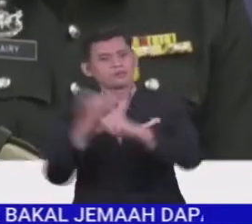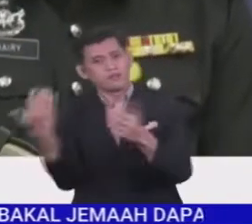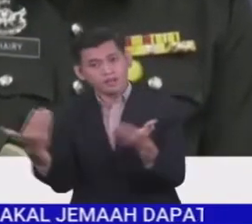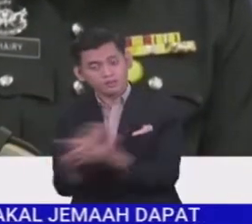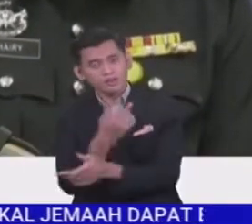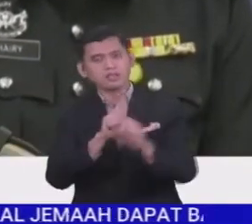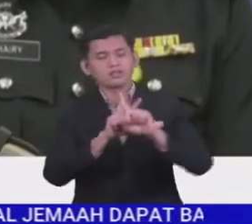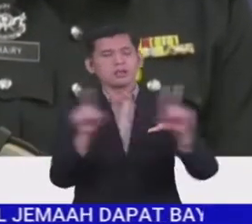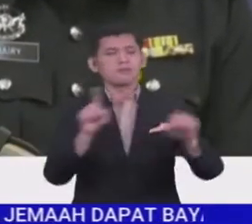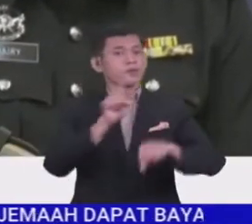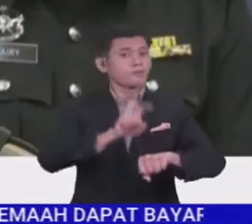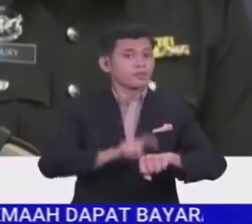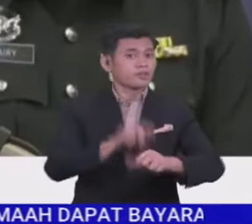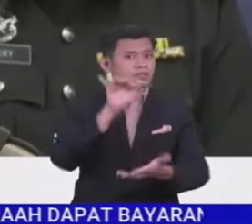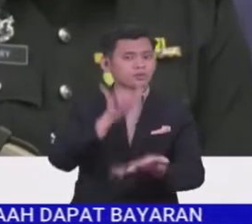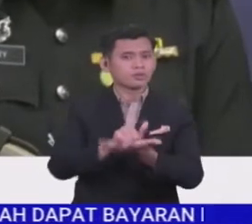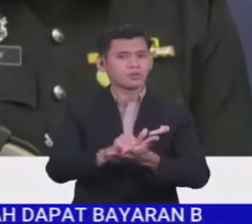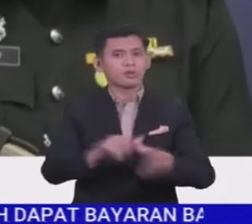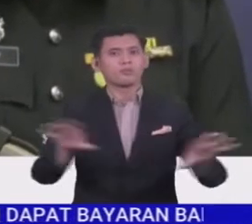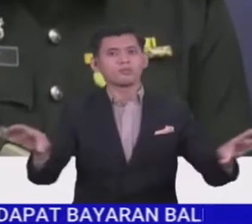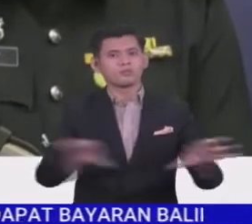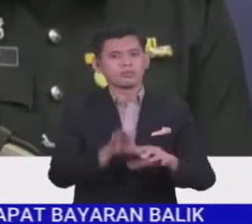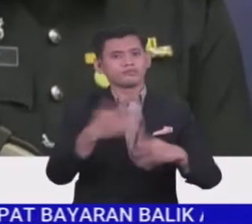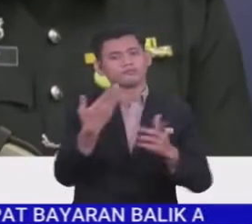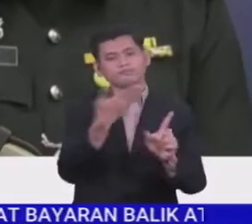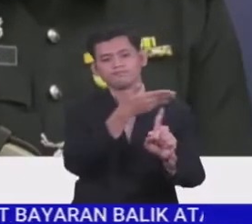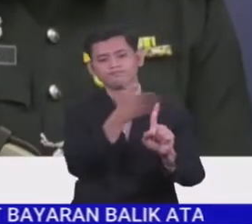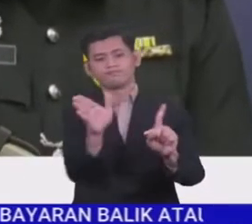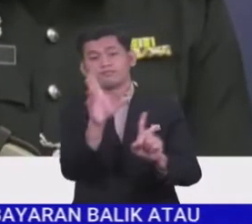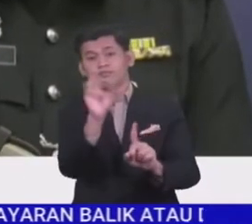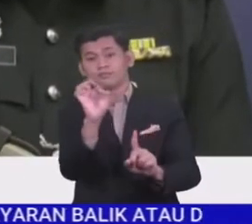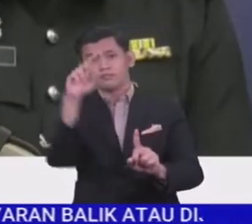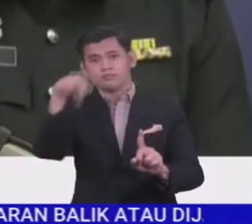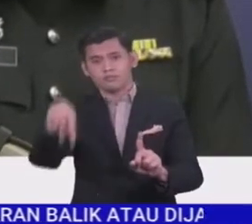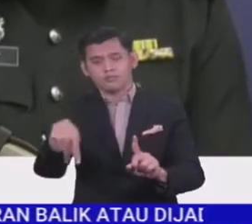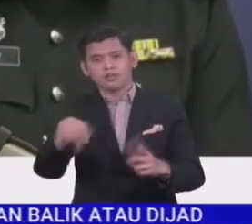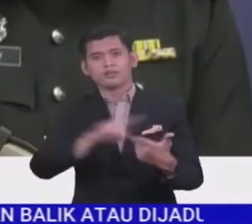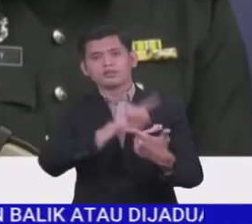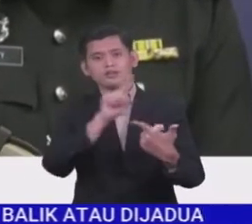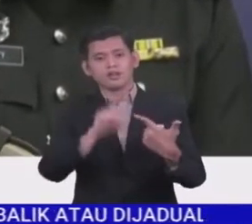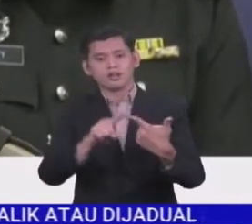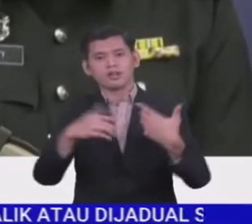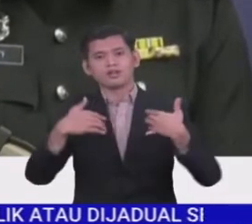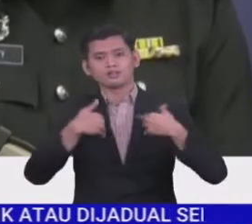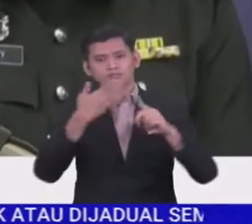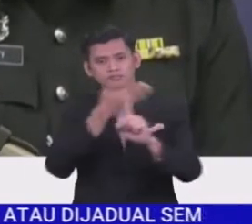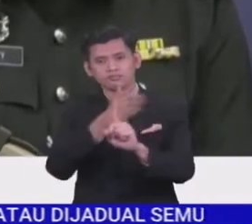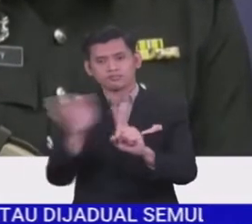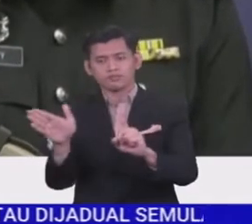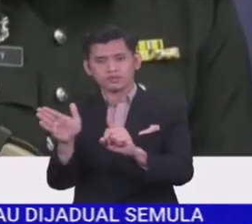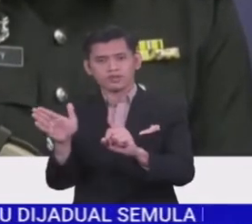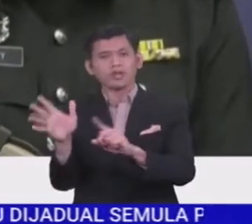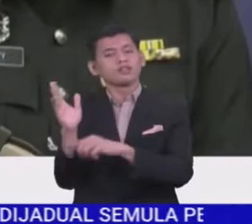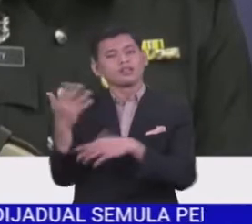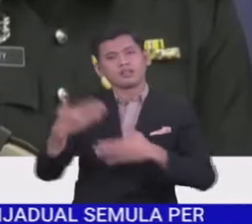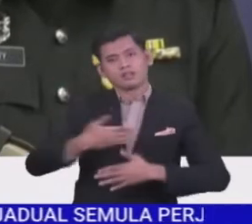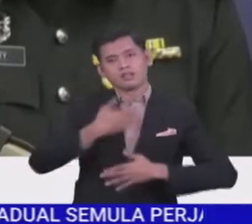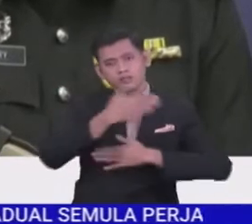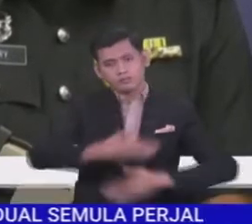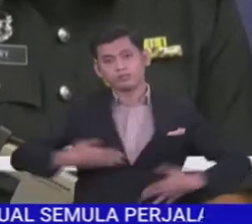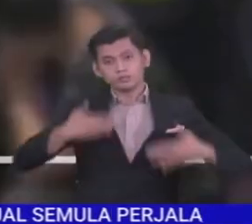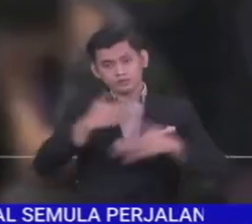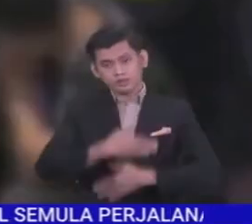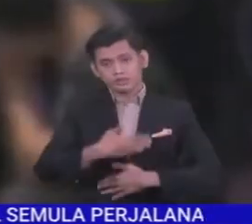Dan pada ketika itu ada berlakunya pelanggaran SOP dan juga berlakunya pelanggaran di bawah elemen hiburan dan tempat-tempat hiburan.